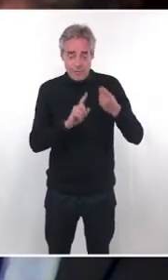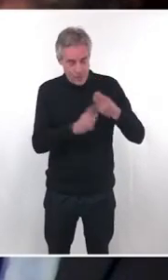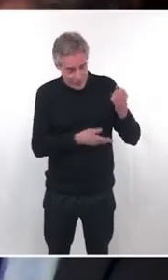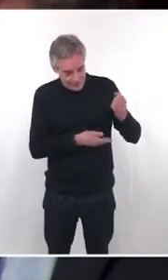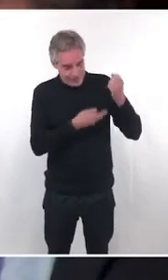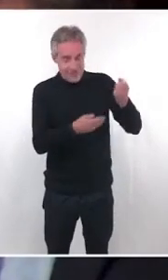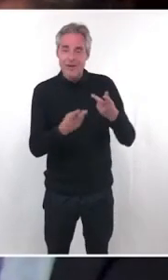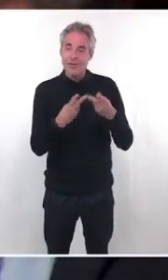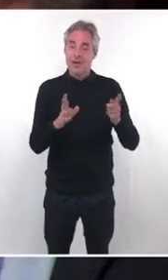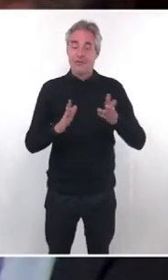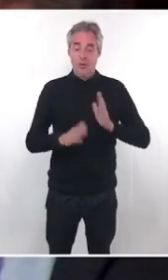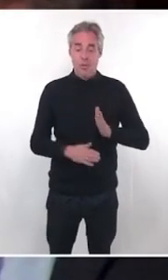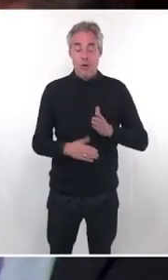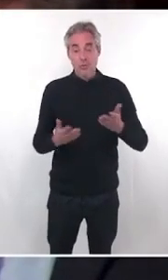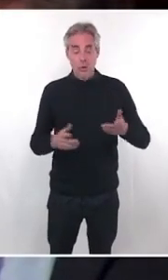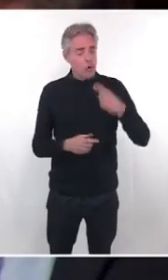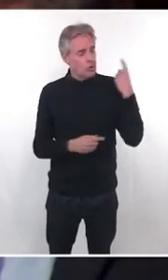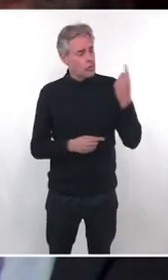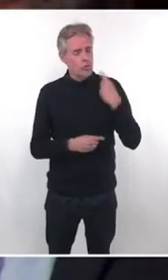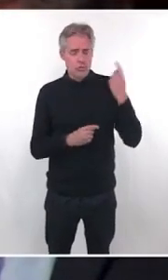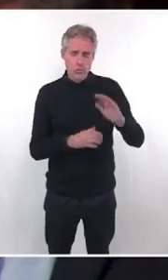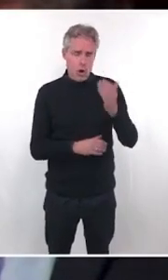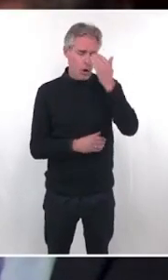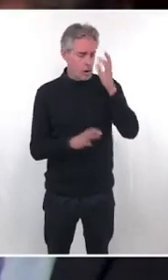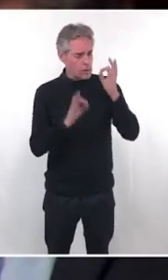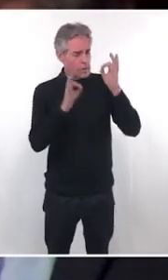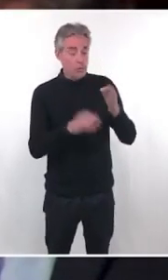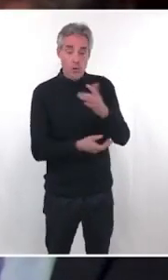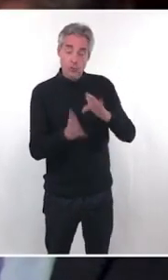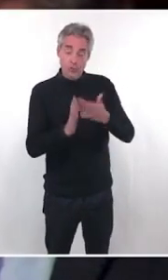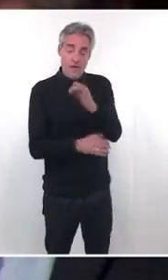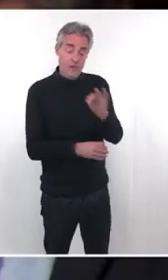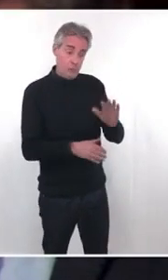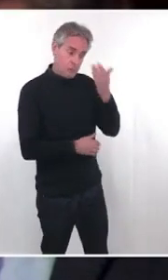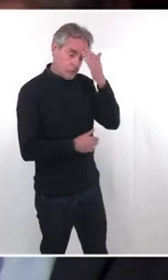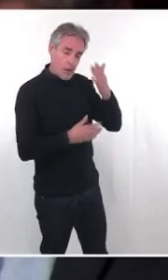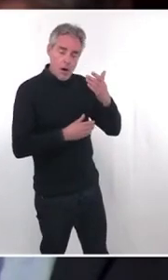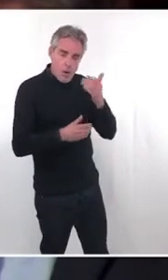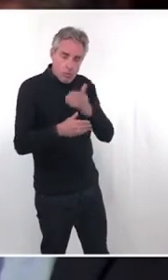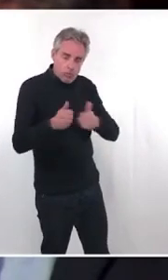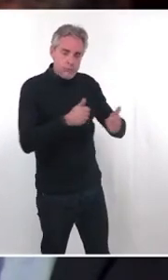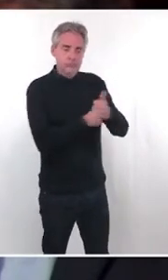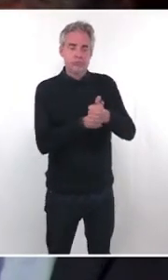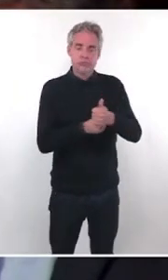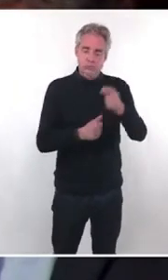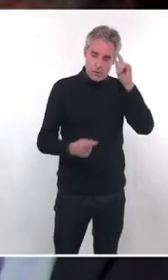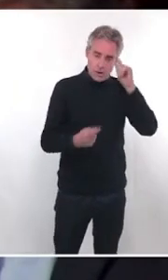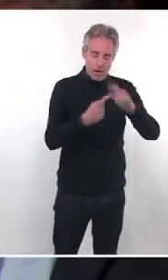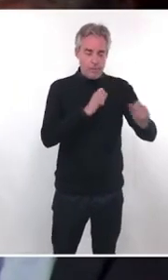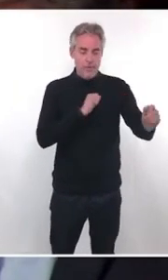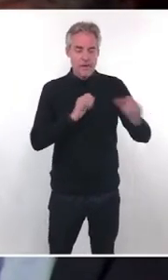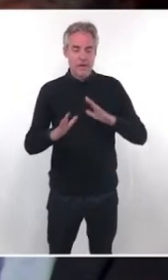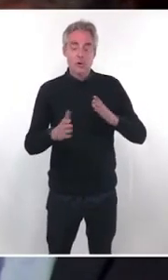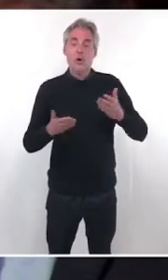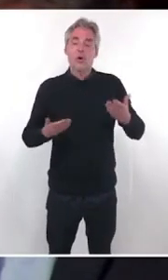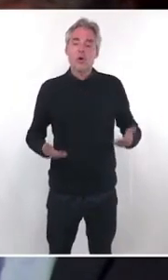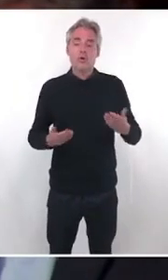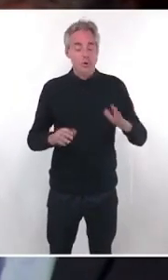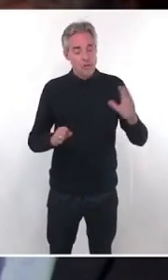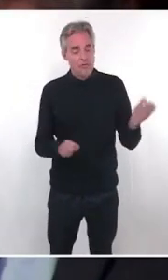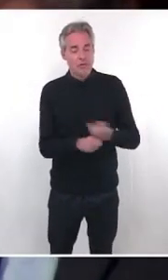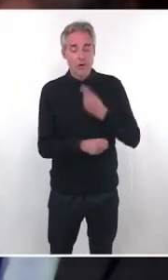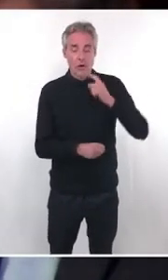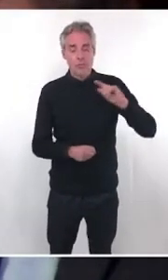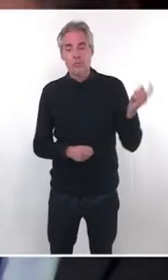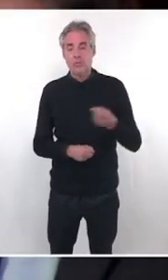que la ville de Bordeaux a toujours été reconnue en France par son avant-gardisme sur la médiation. Et donc aujourd'hui, c'est une victoire pour tous